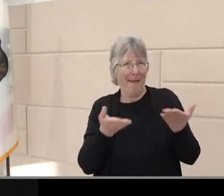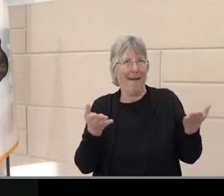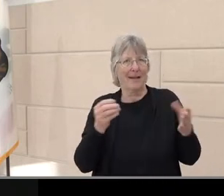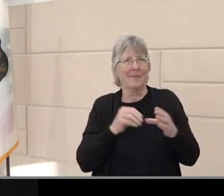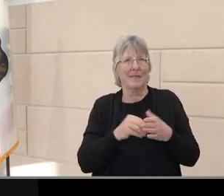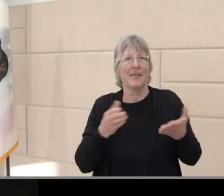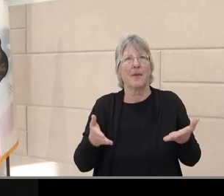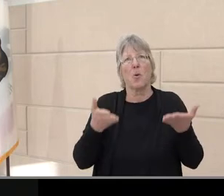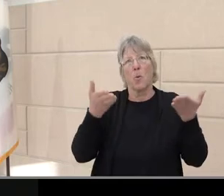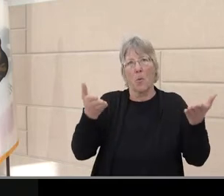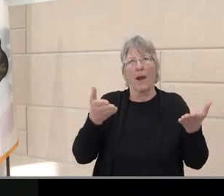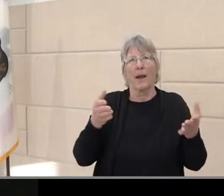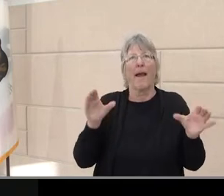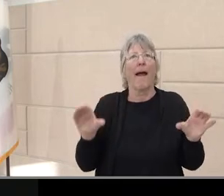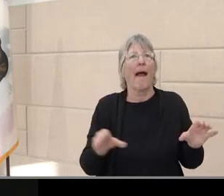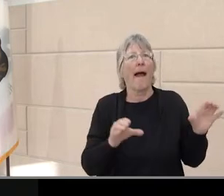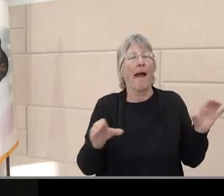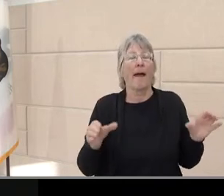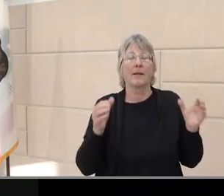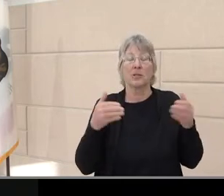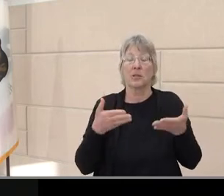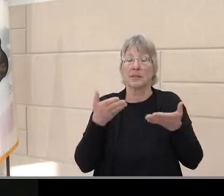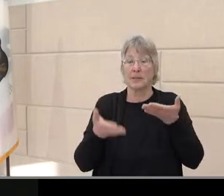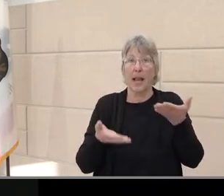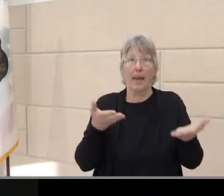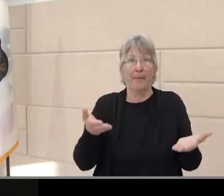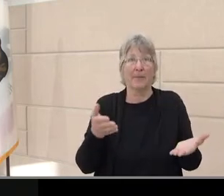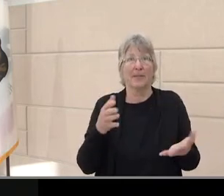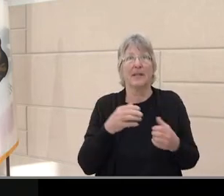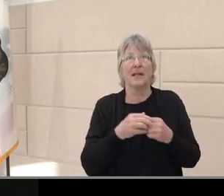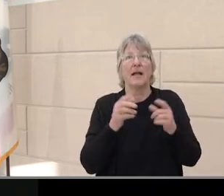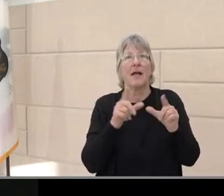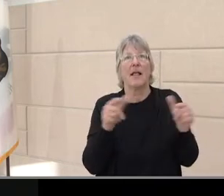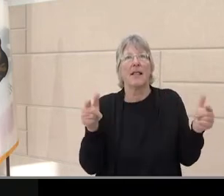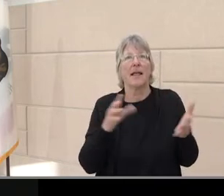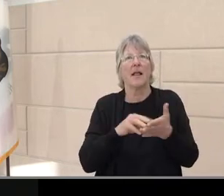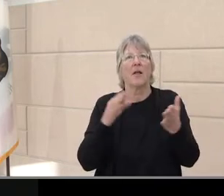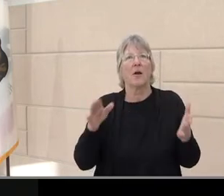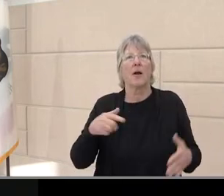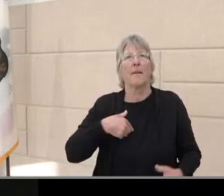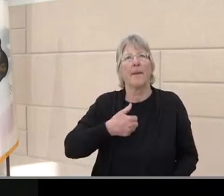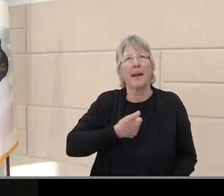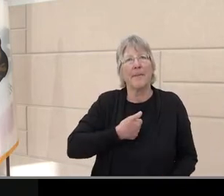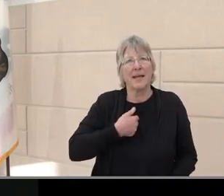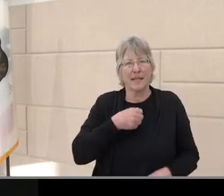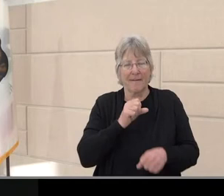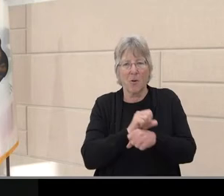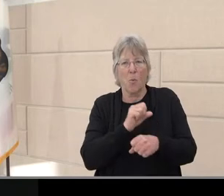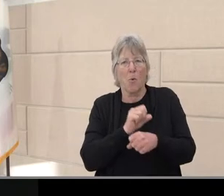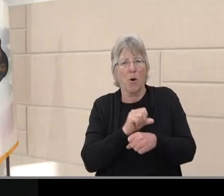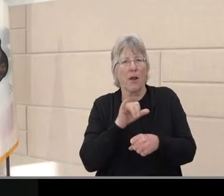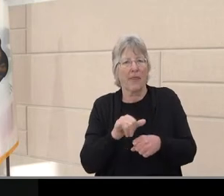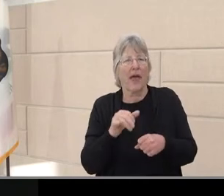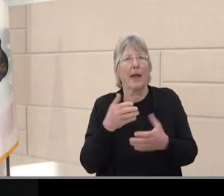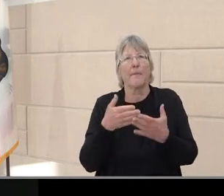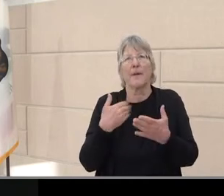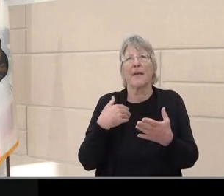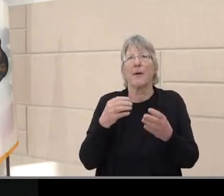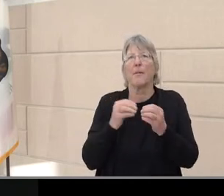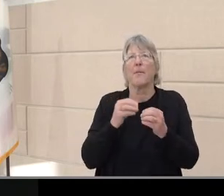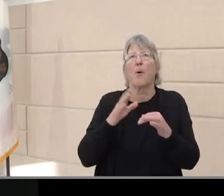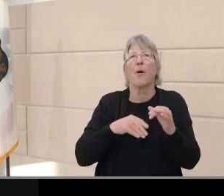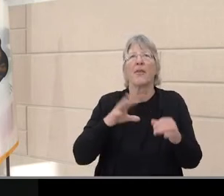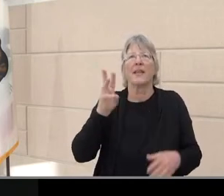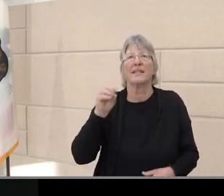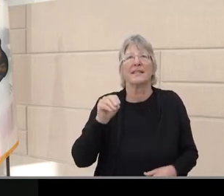នោះដូច្នេះគឺថាអ្នកស្រីធ្វើការអនុសាសន៍ស្នើសុំឲ្យមានជា